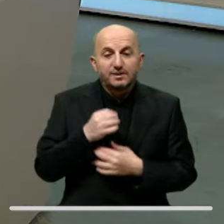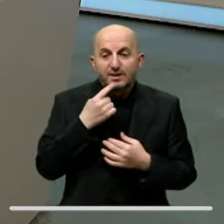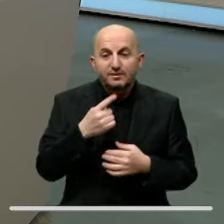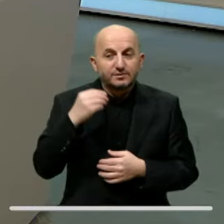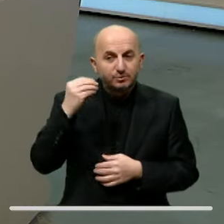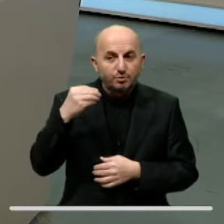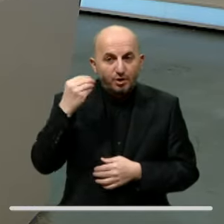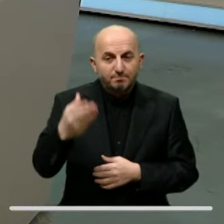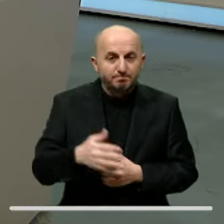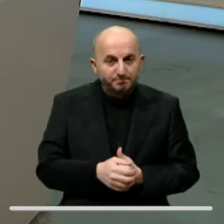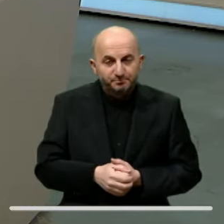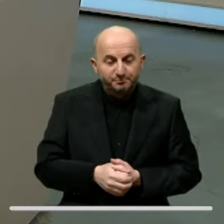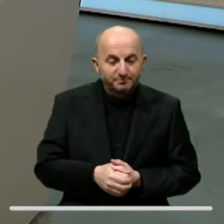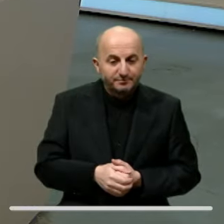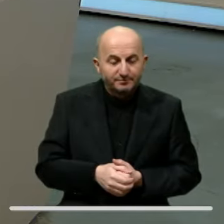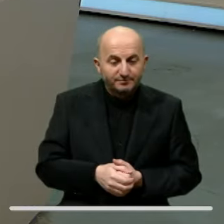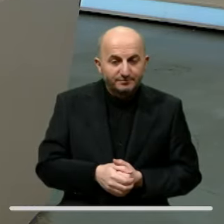hocam?